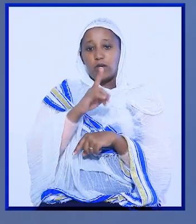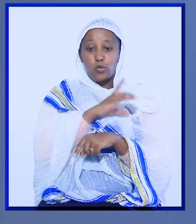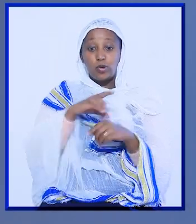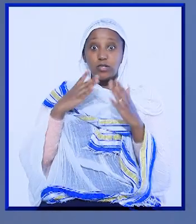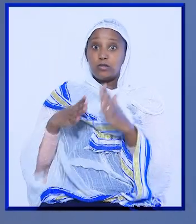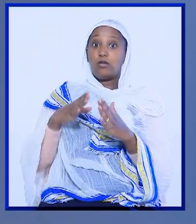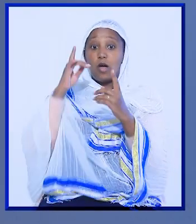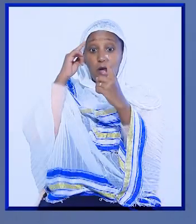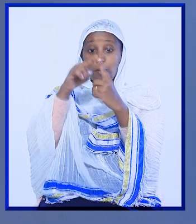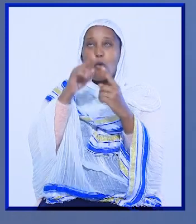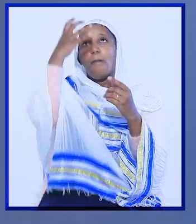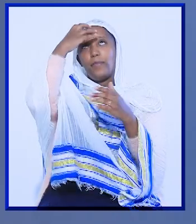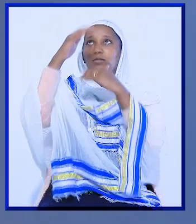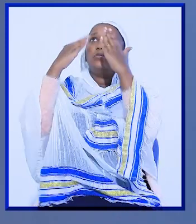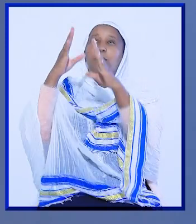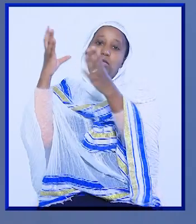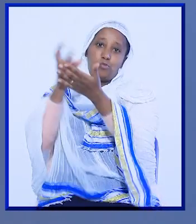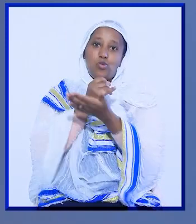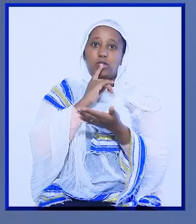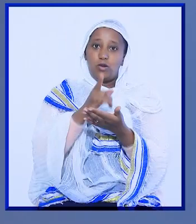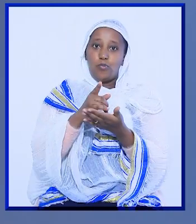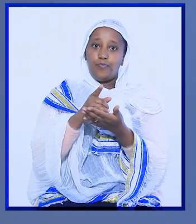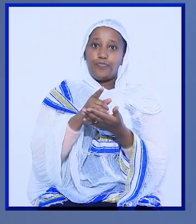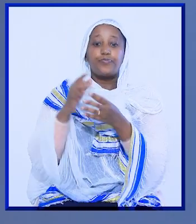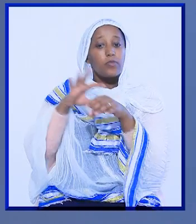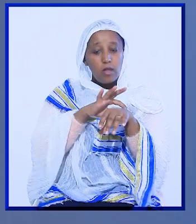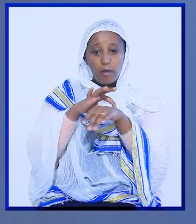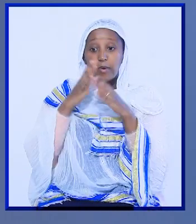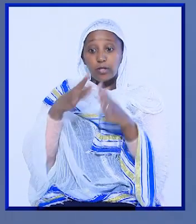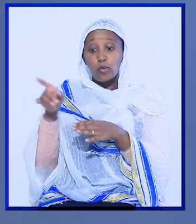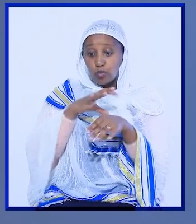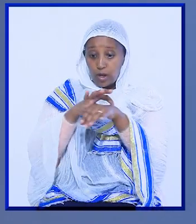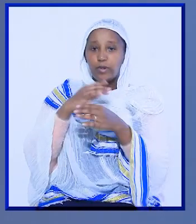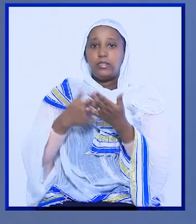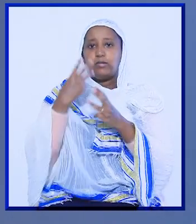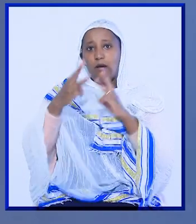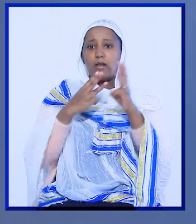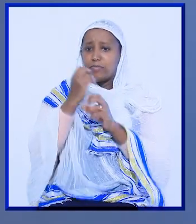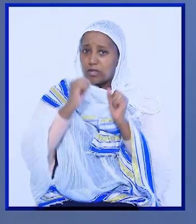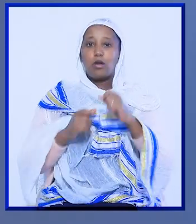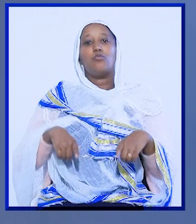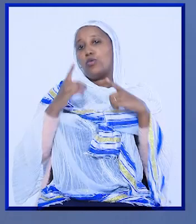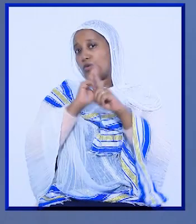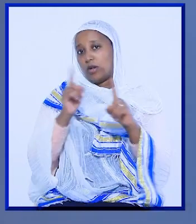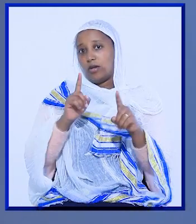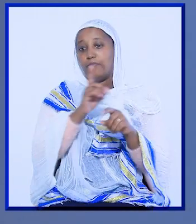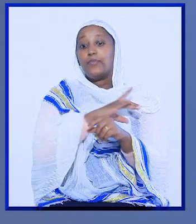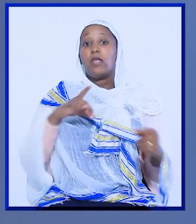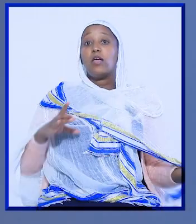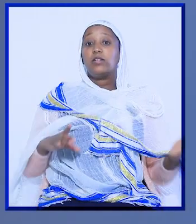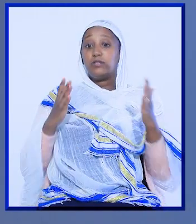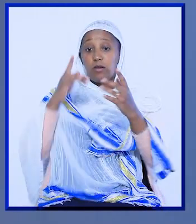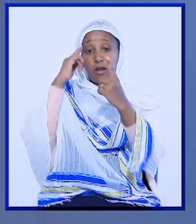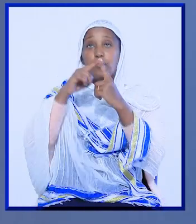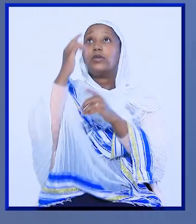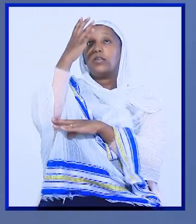በትክክል መረዳት አስፈላጊ ነው። የክርስትና ግቡ መንግሥተ ሰማያትን መውረስ ነው። መሬታዊ ሆኖ ለመሬትና ለዚህ ዓለም ብቻ እየታገሉ መኖር